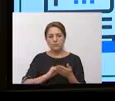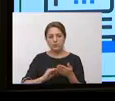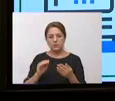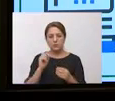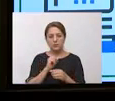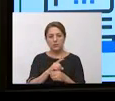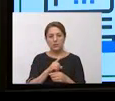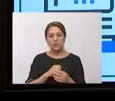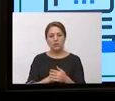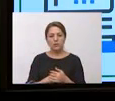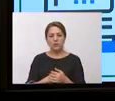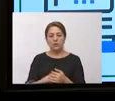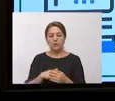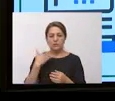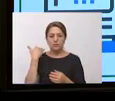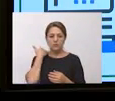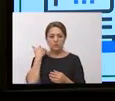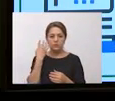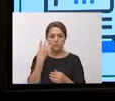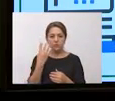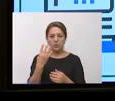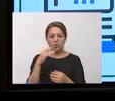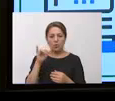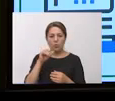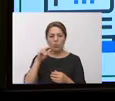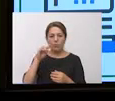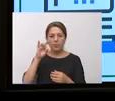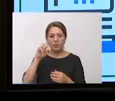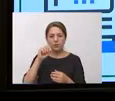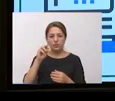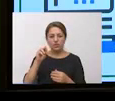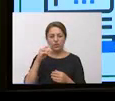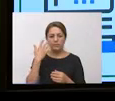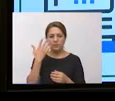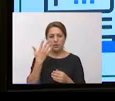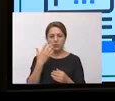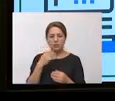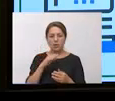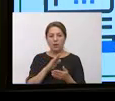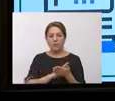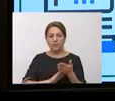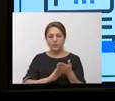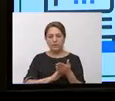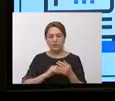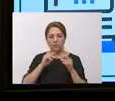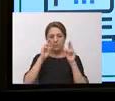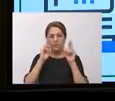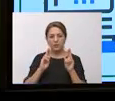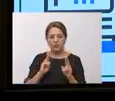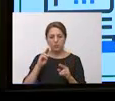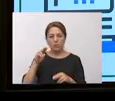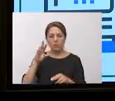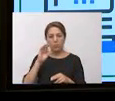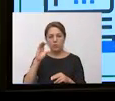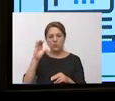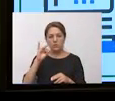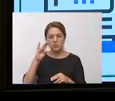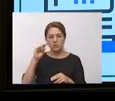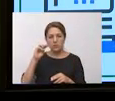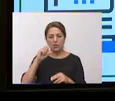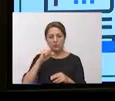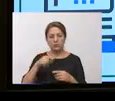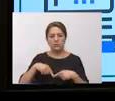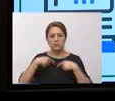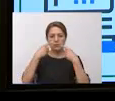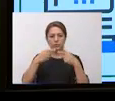задание. Страница 4, упражнение 5. Повторите правила по синтаксису к следующему